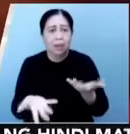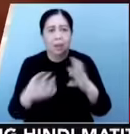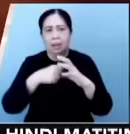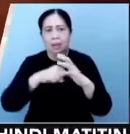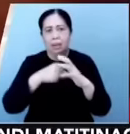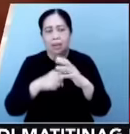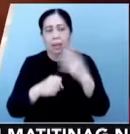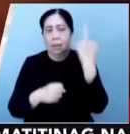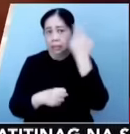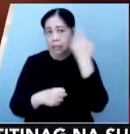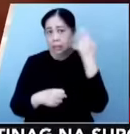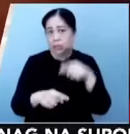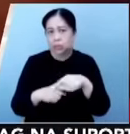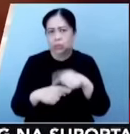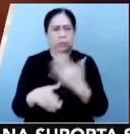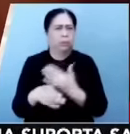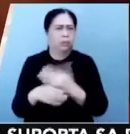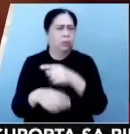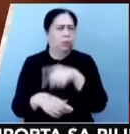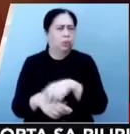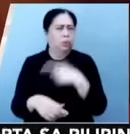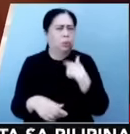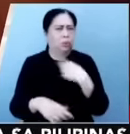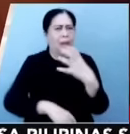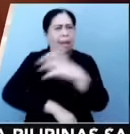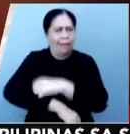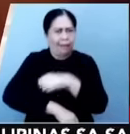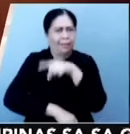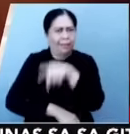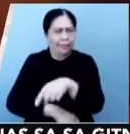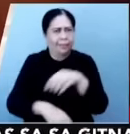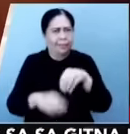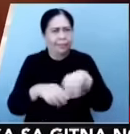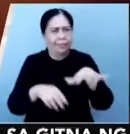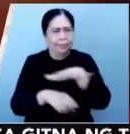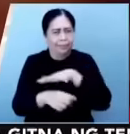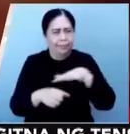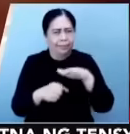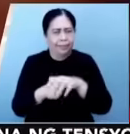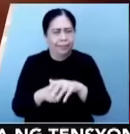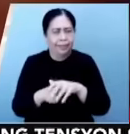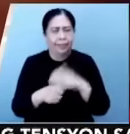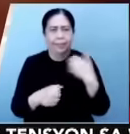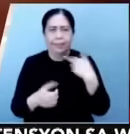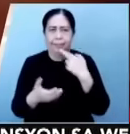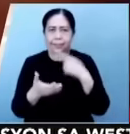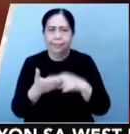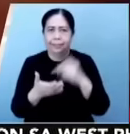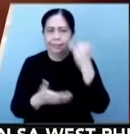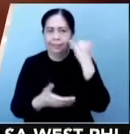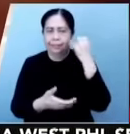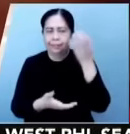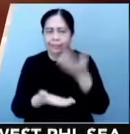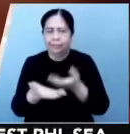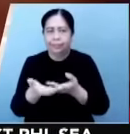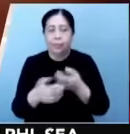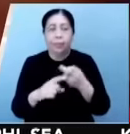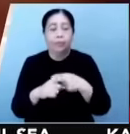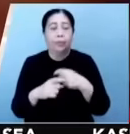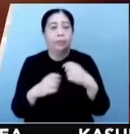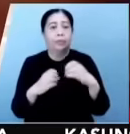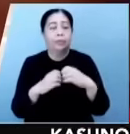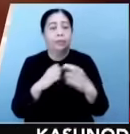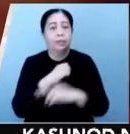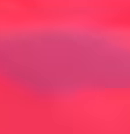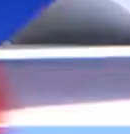suspect, perwisyo at may kinagat na ang aso sa lugar. Nakatutok si Jessica Calino ng GMA Regional TV